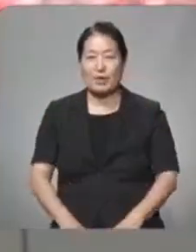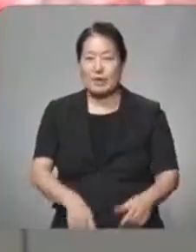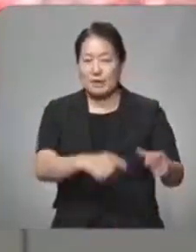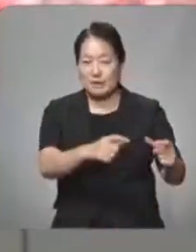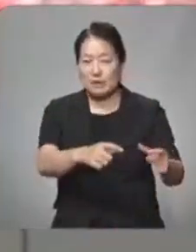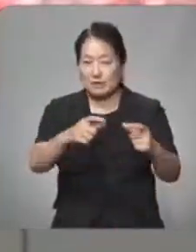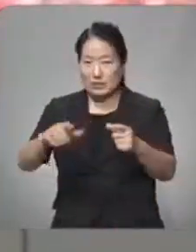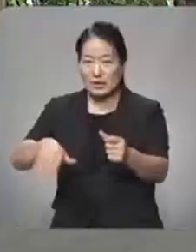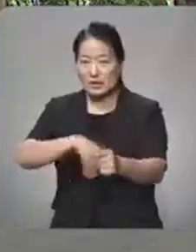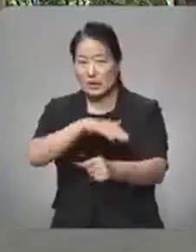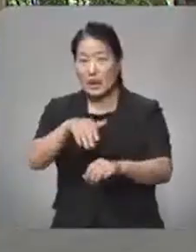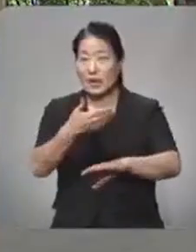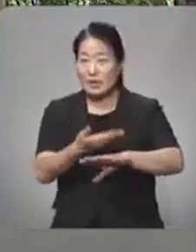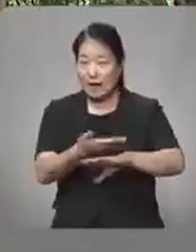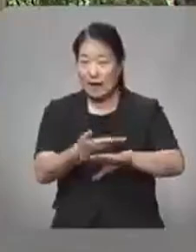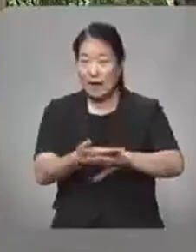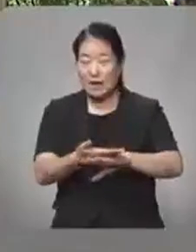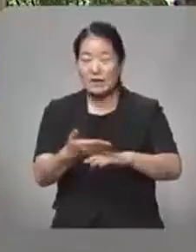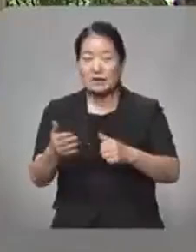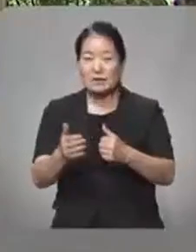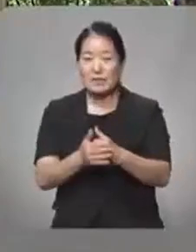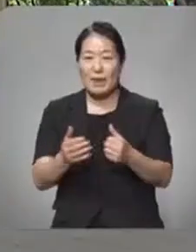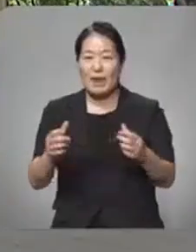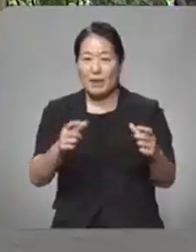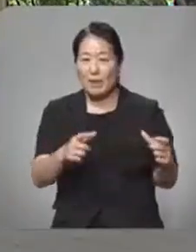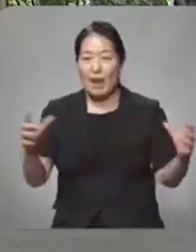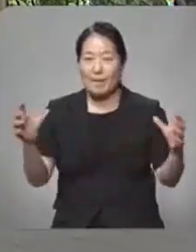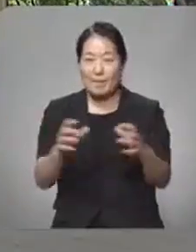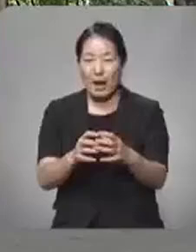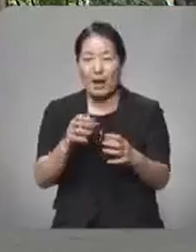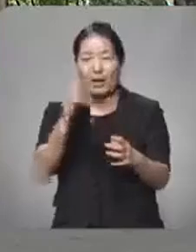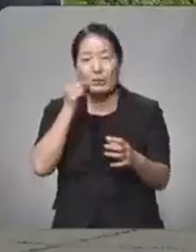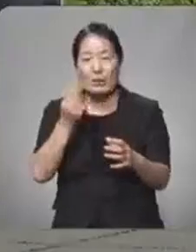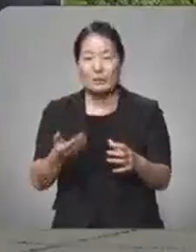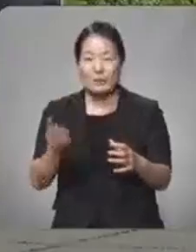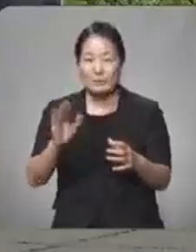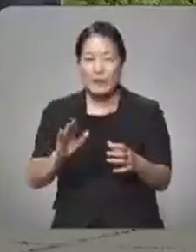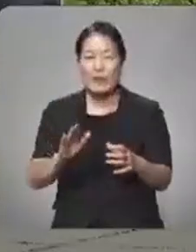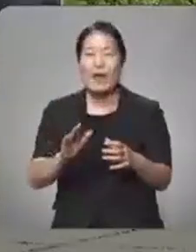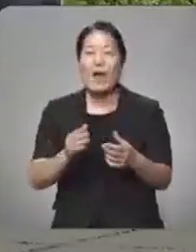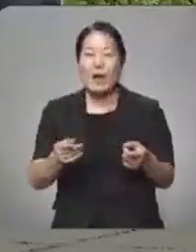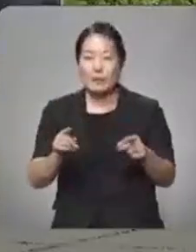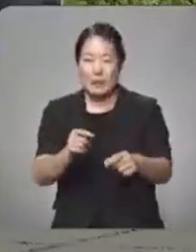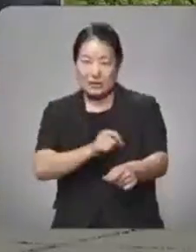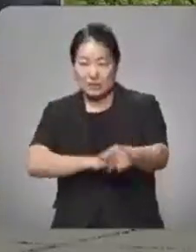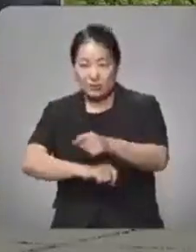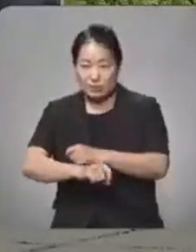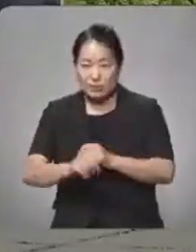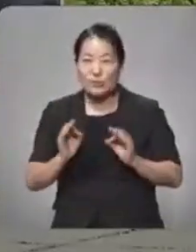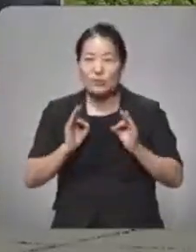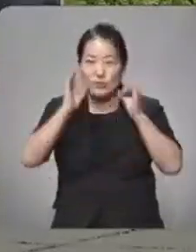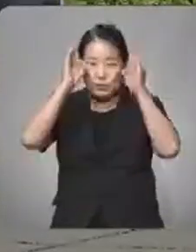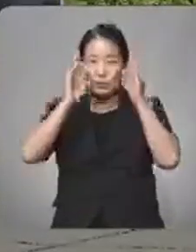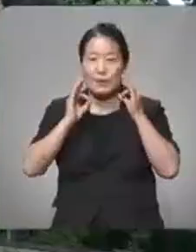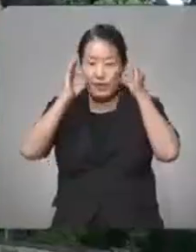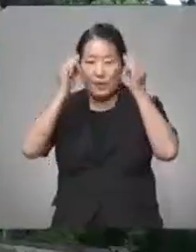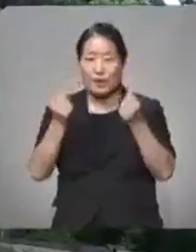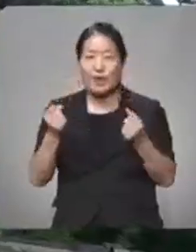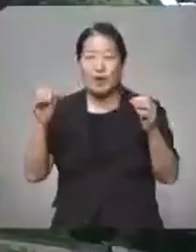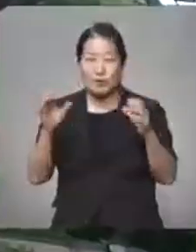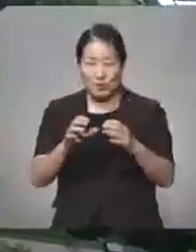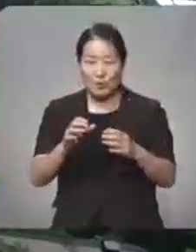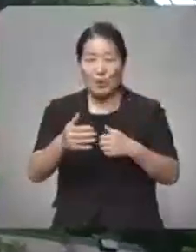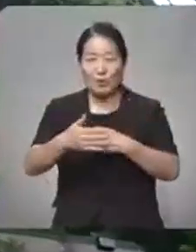다른만큼 당장 시군통합은 어렵지만 공의에 대한 적극적인 협력은 광지역 시군의 실질적인